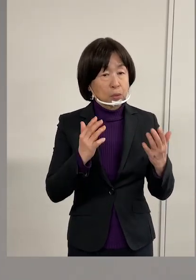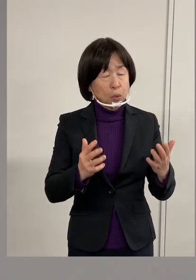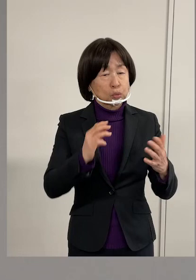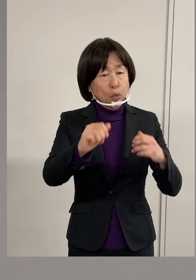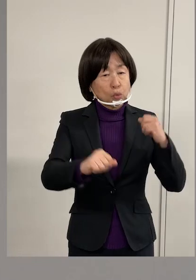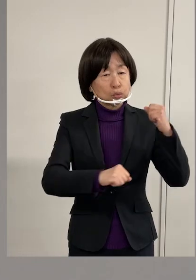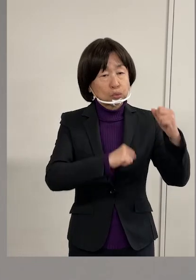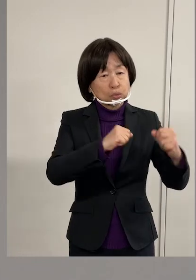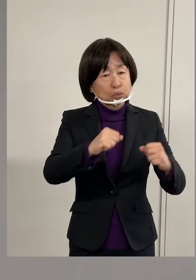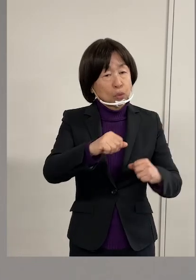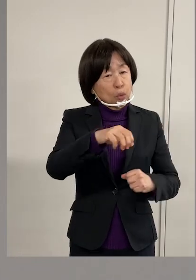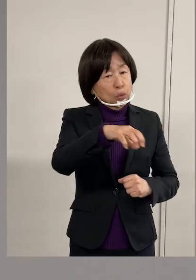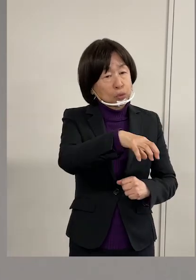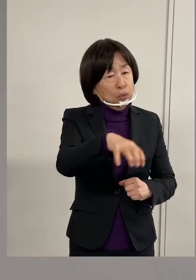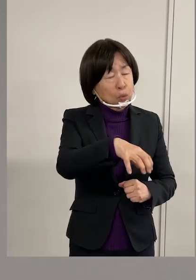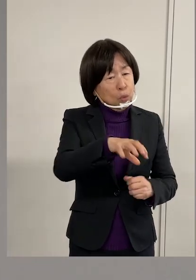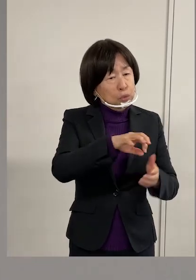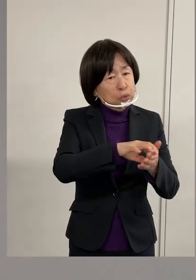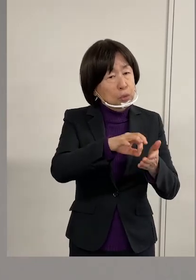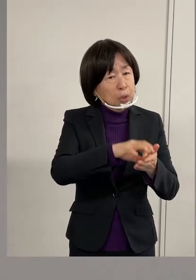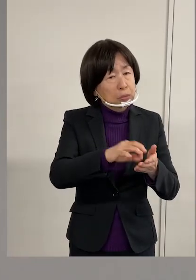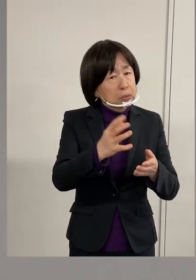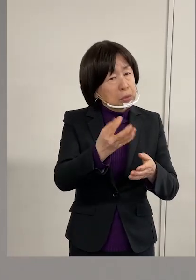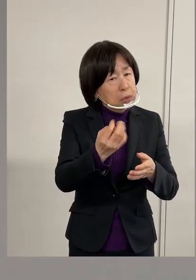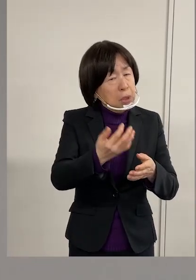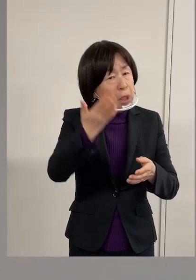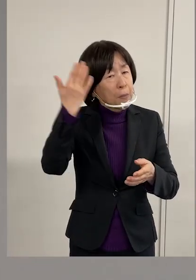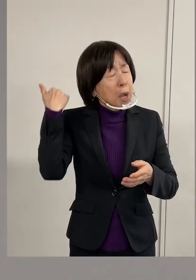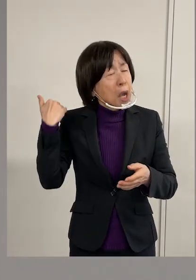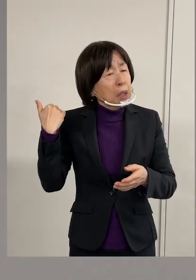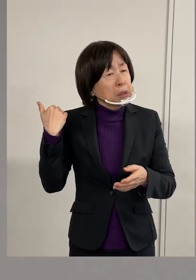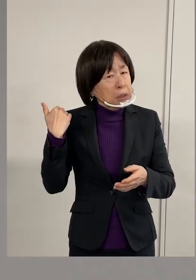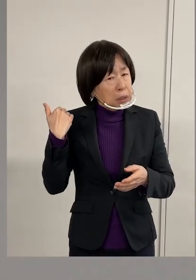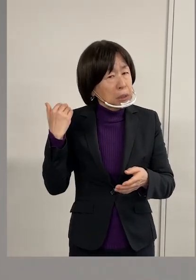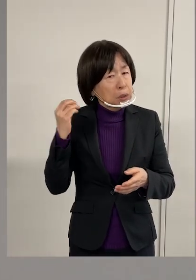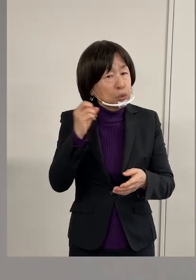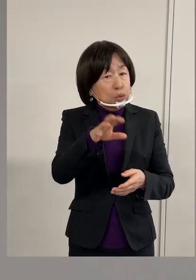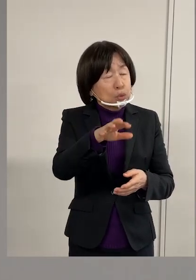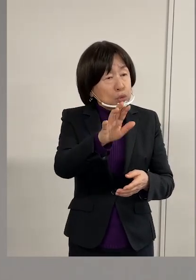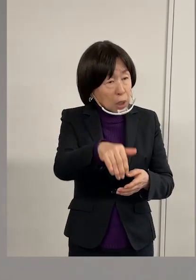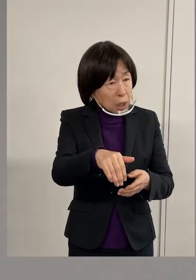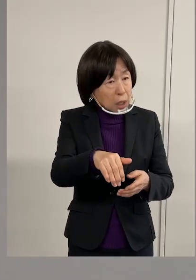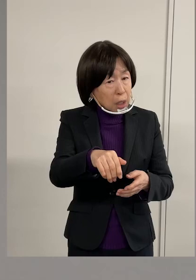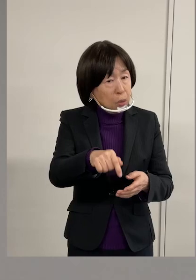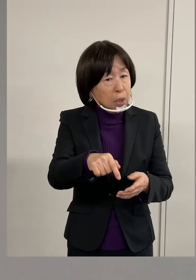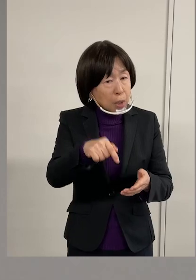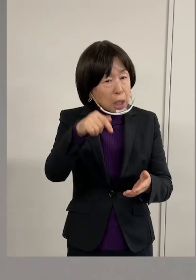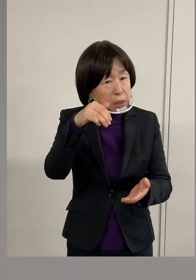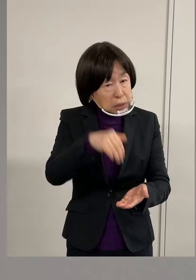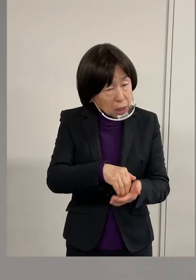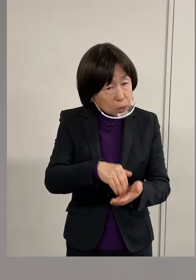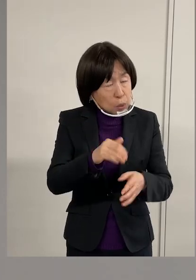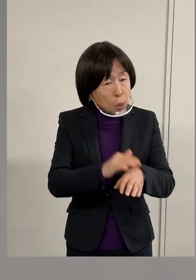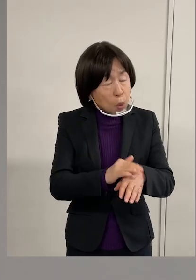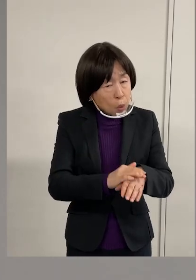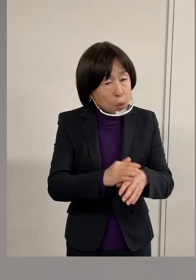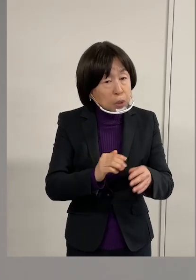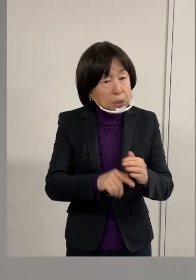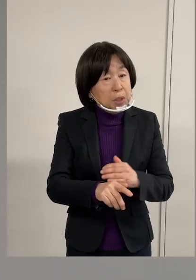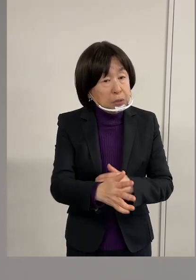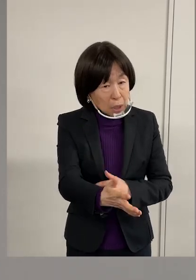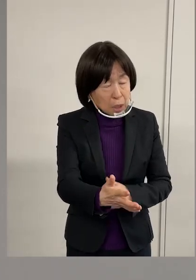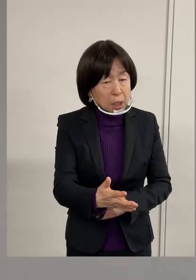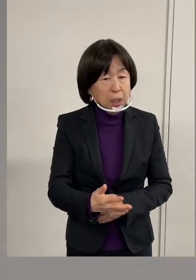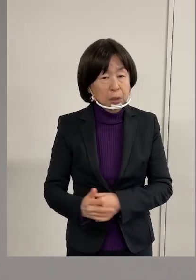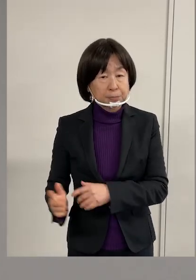というような考え、まあ、これ、まあ、要するに最後の手段としてという理解でいい。 そう、そうですね。まあ、それ以外の運動場い